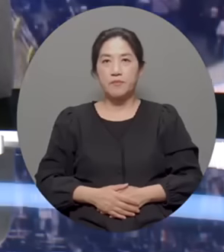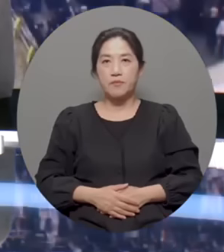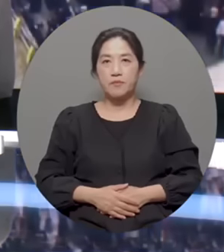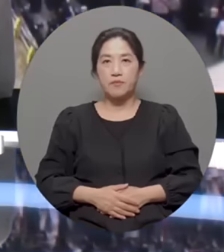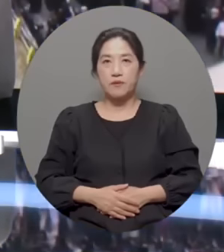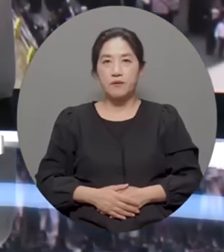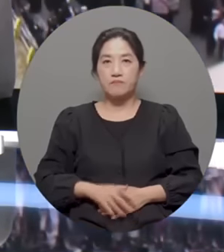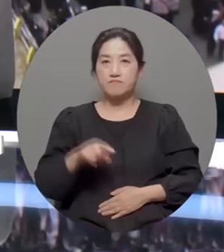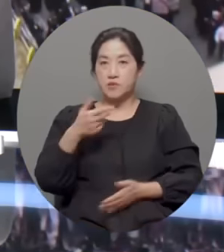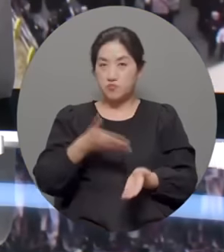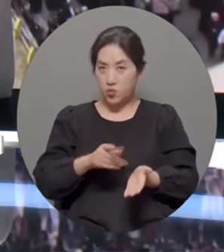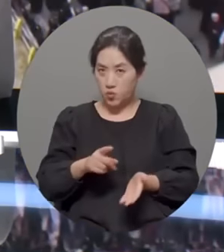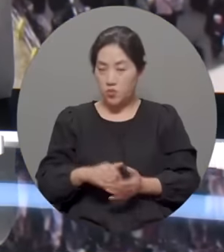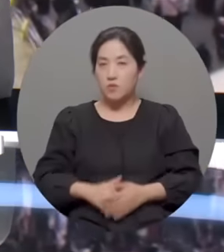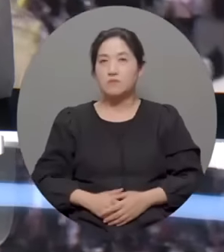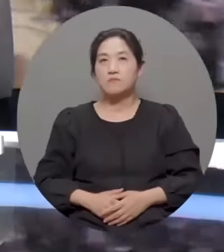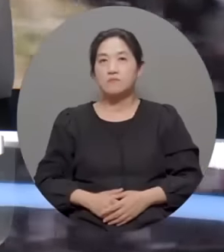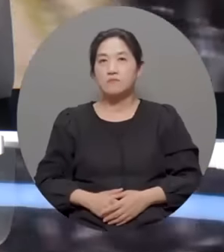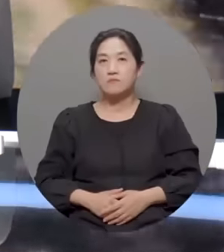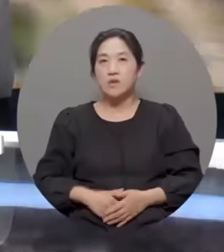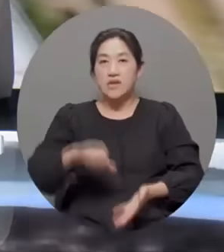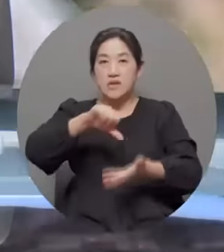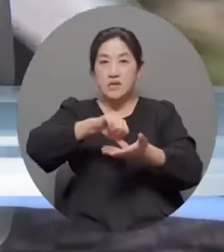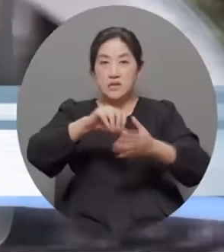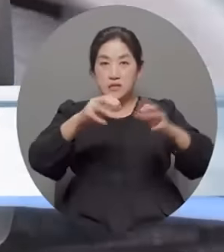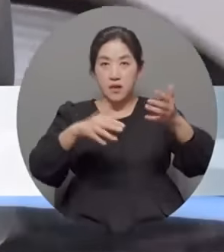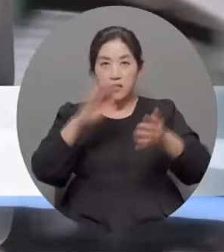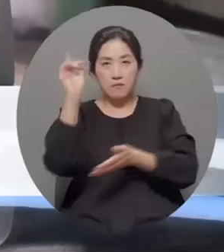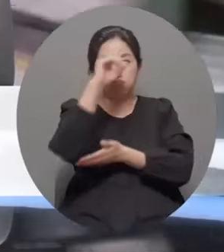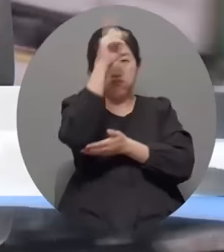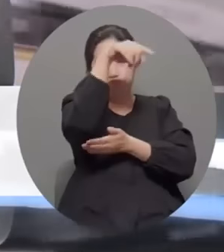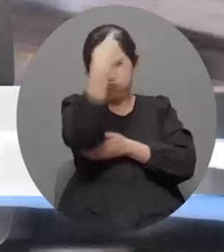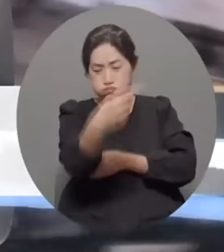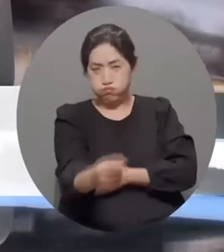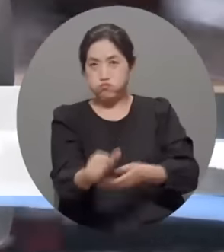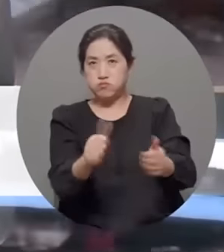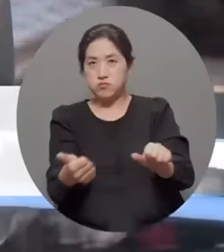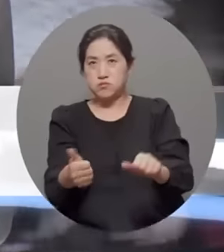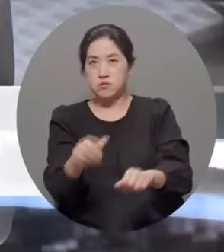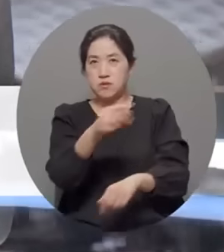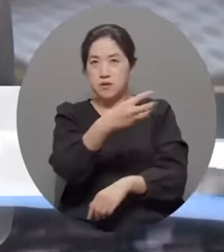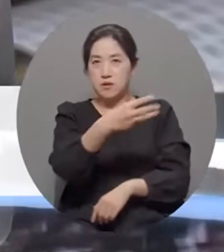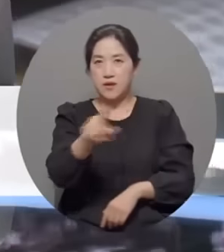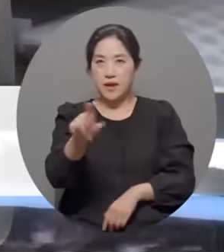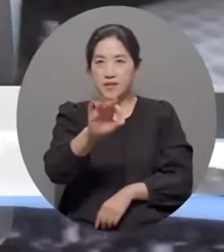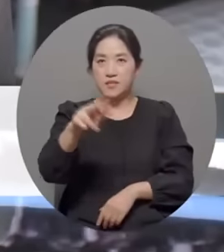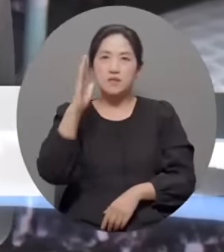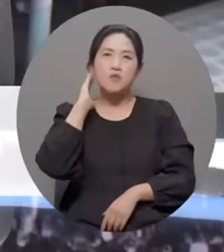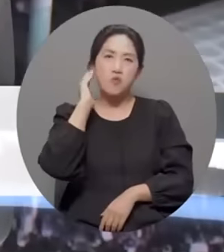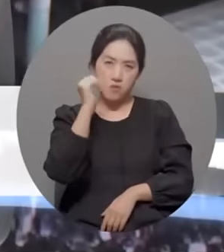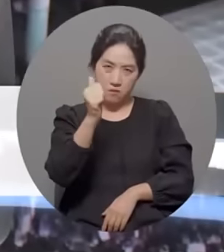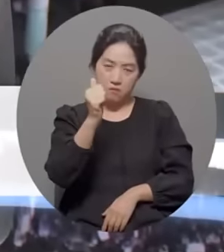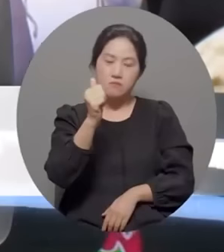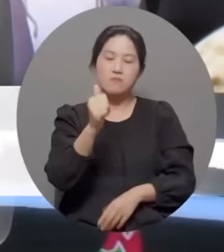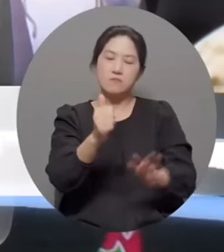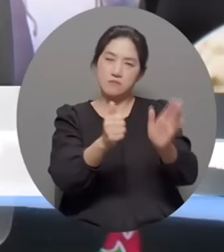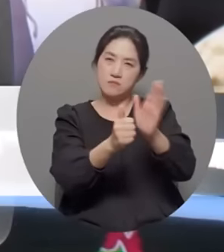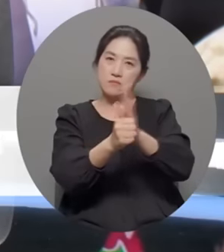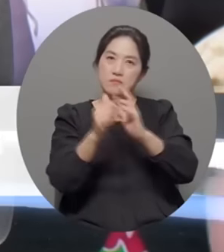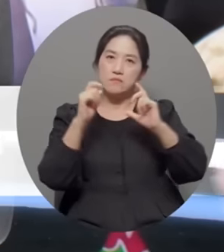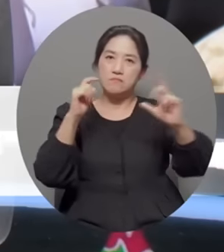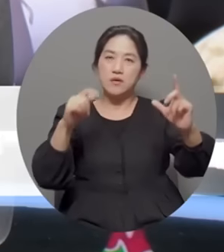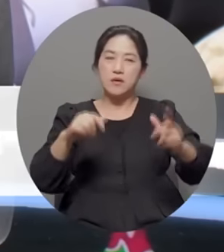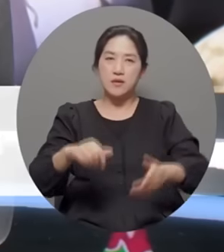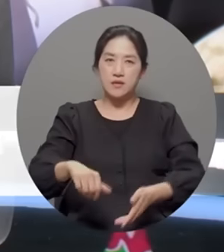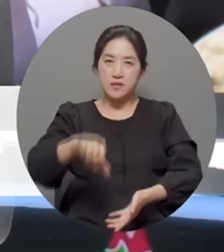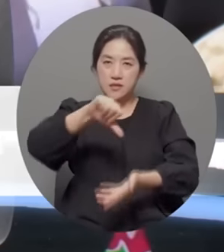다음 소식입니다. 헬기 사고로 숨진 이란의 라이시 대통령을 위해 이란 정부는 애도 기간을 선포했고 테헤란엔 수천